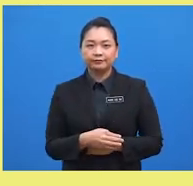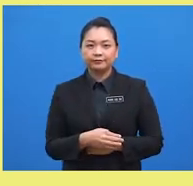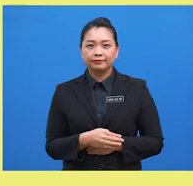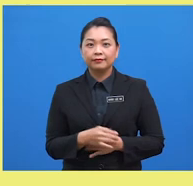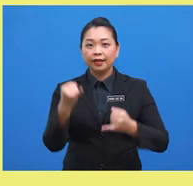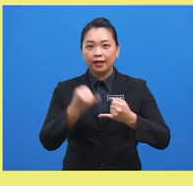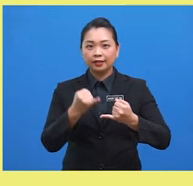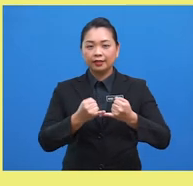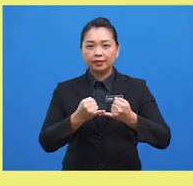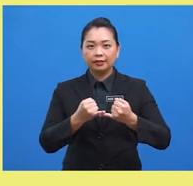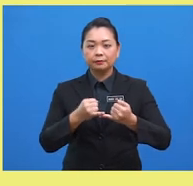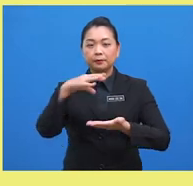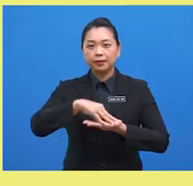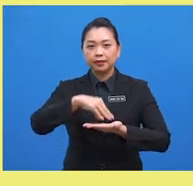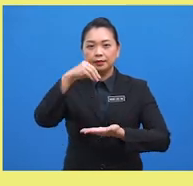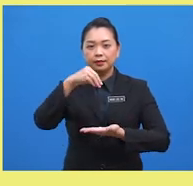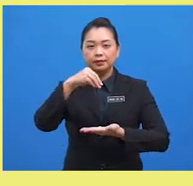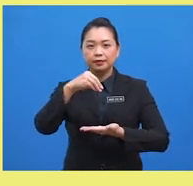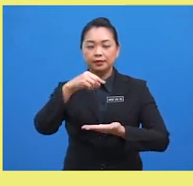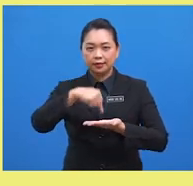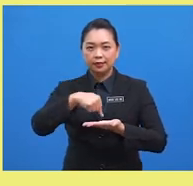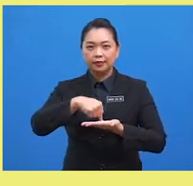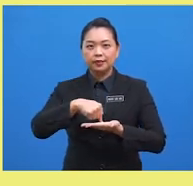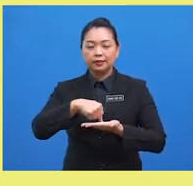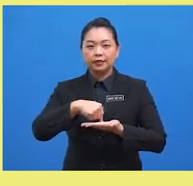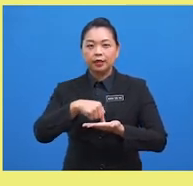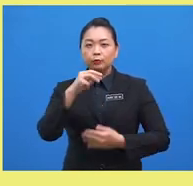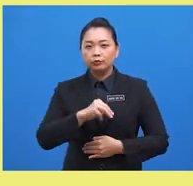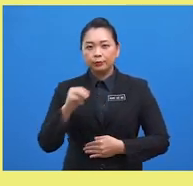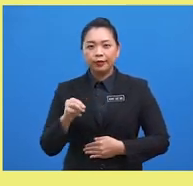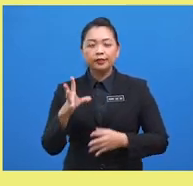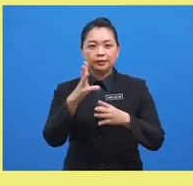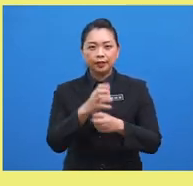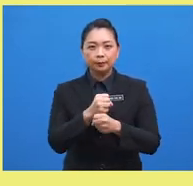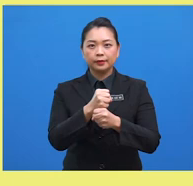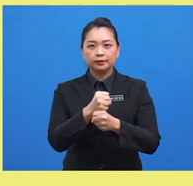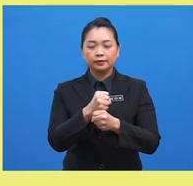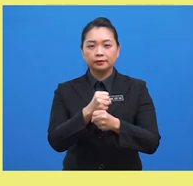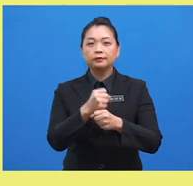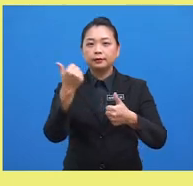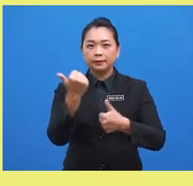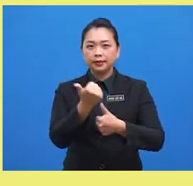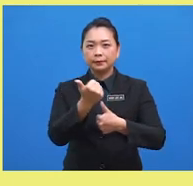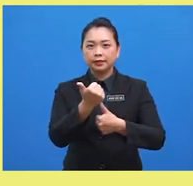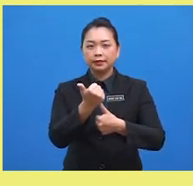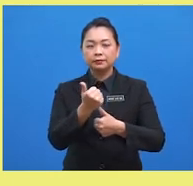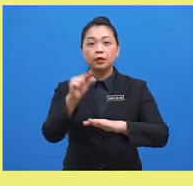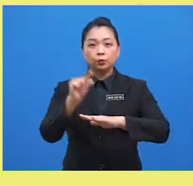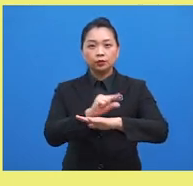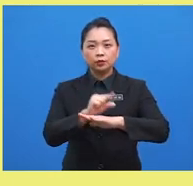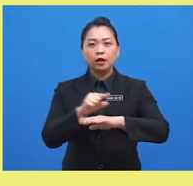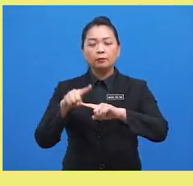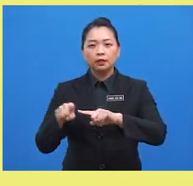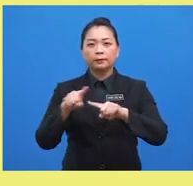Di akhir pembelajaran ini, murid-murid dapat pertama,